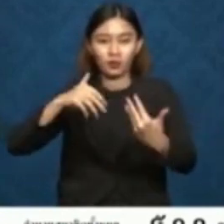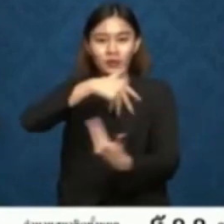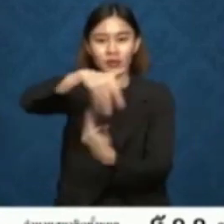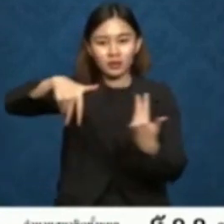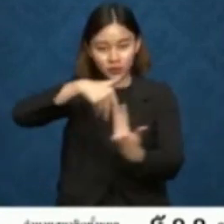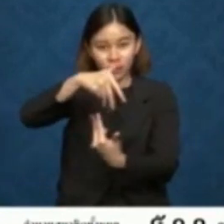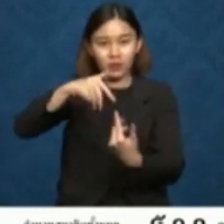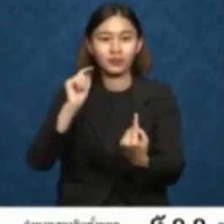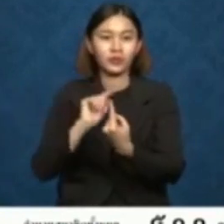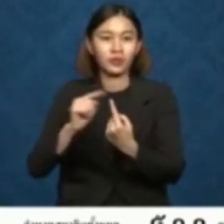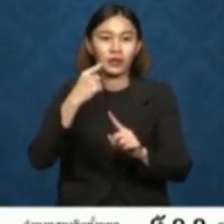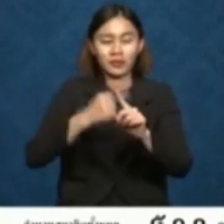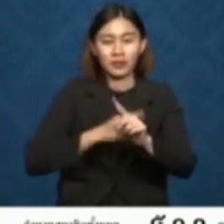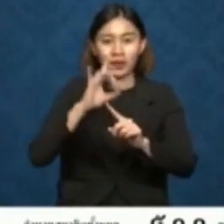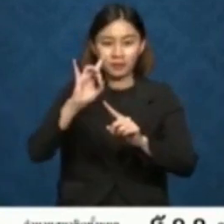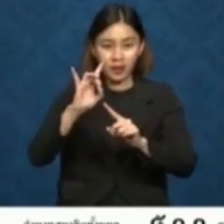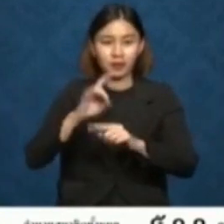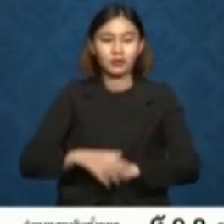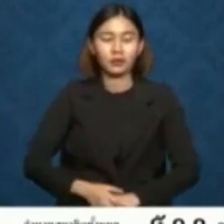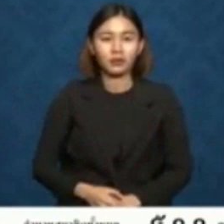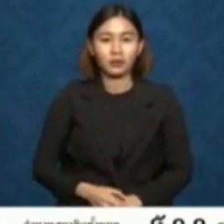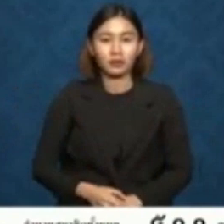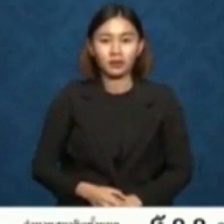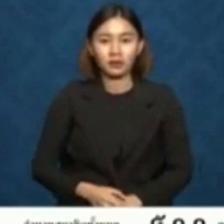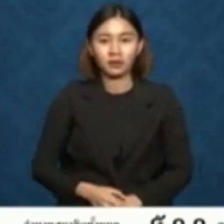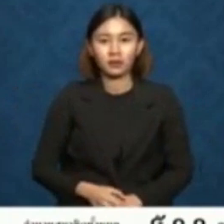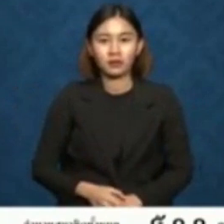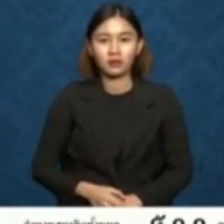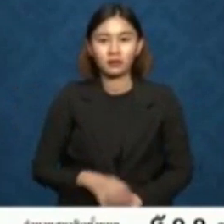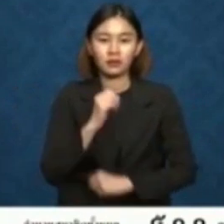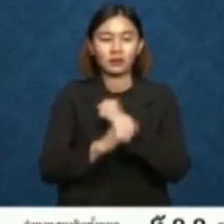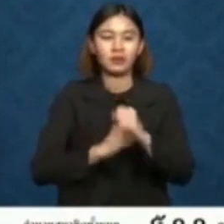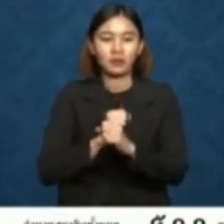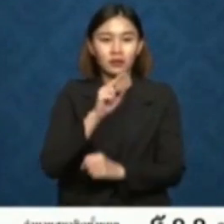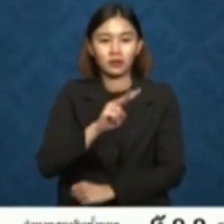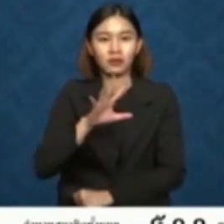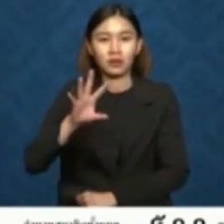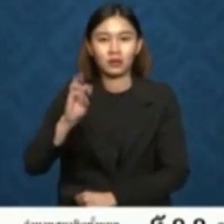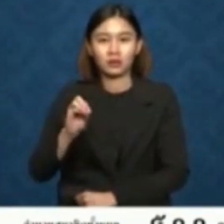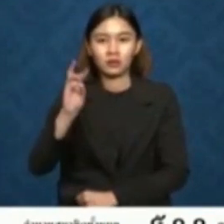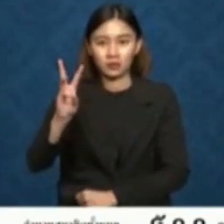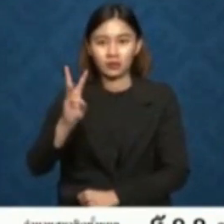ฟื้นฟูสิ่งแวดล้อมนะครับหรือในเหตุการณ์ครับเมื่อเดือนสิงหาคม